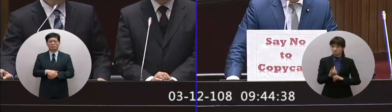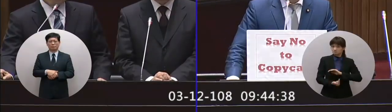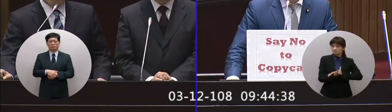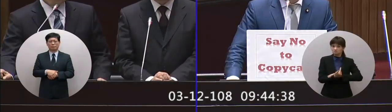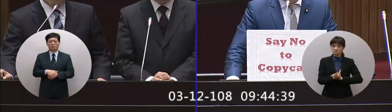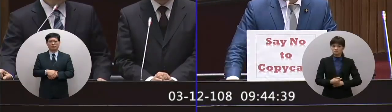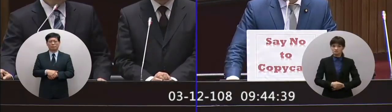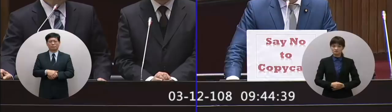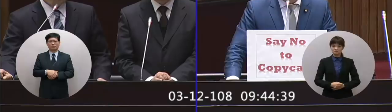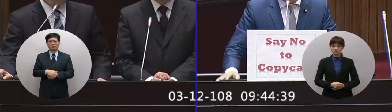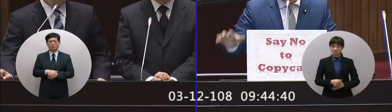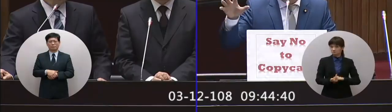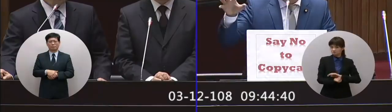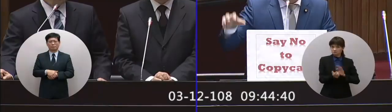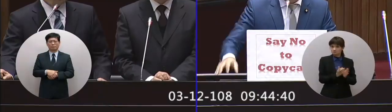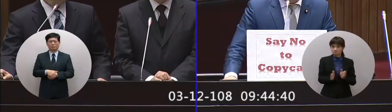这个